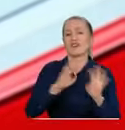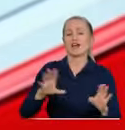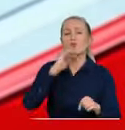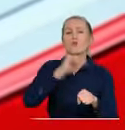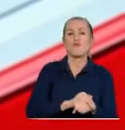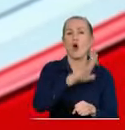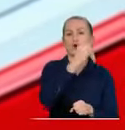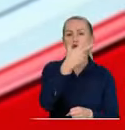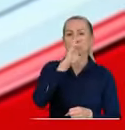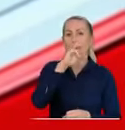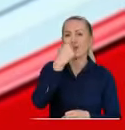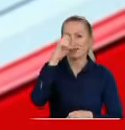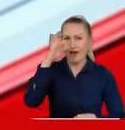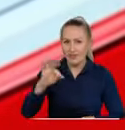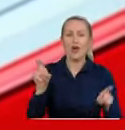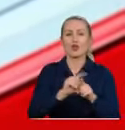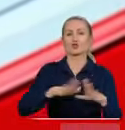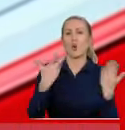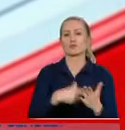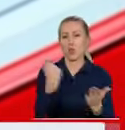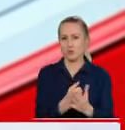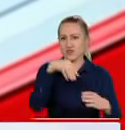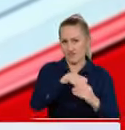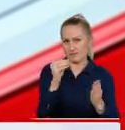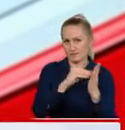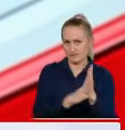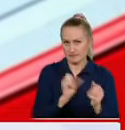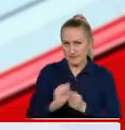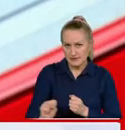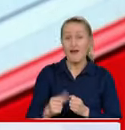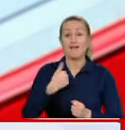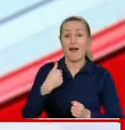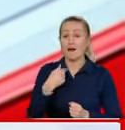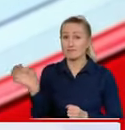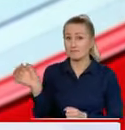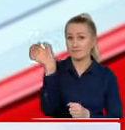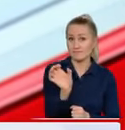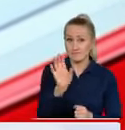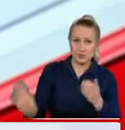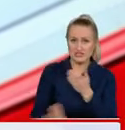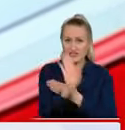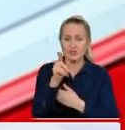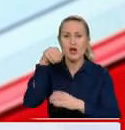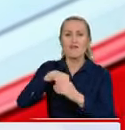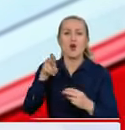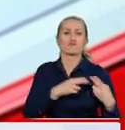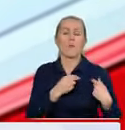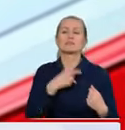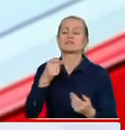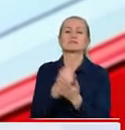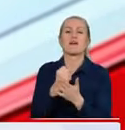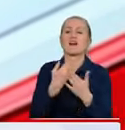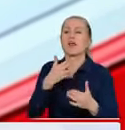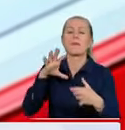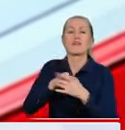konkordatowa i konstytucja. To, że powołałem swojego przedstawiciela do komisji dotyczącej pedofilii, jest